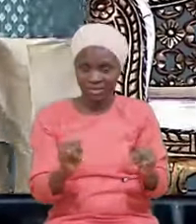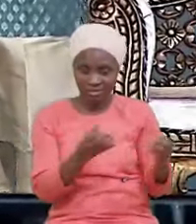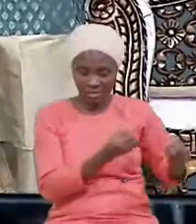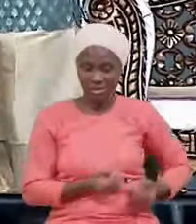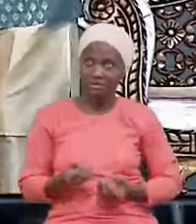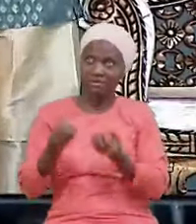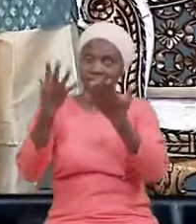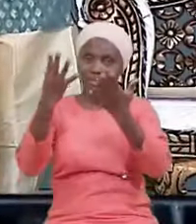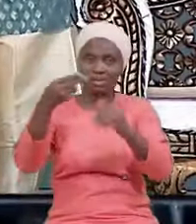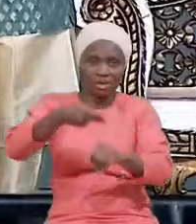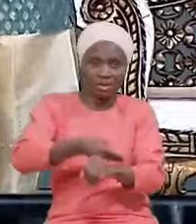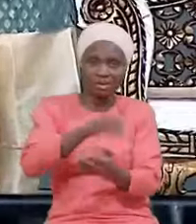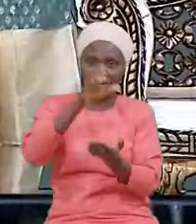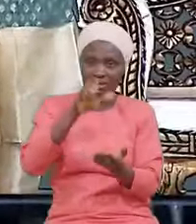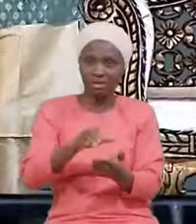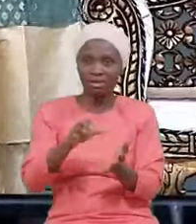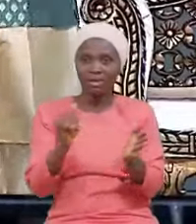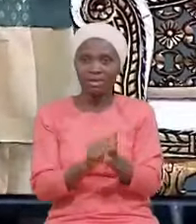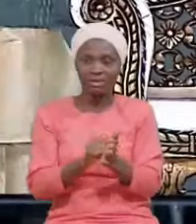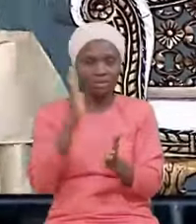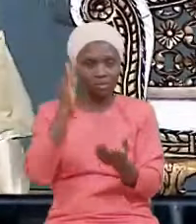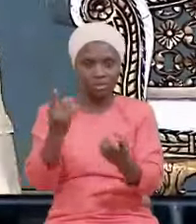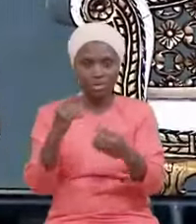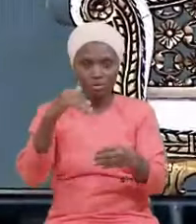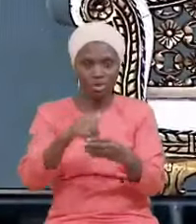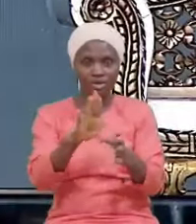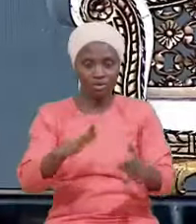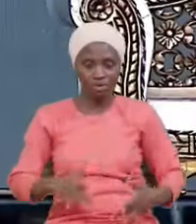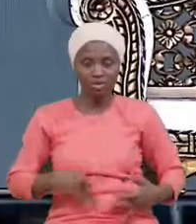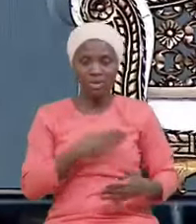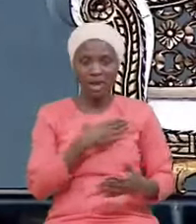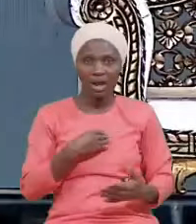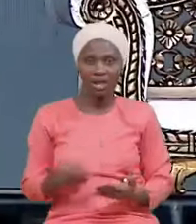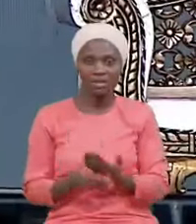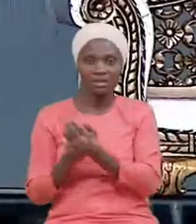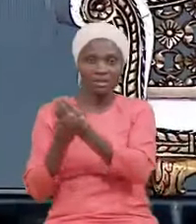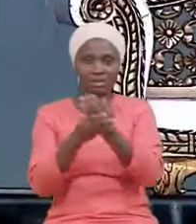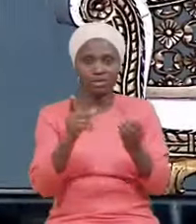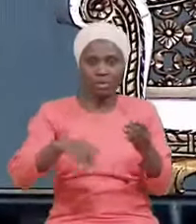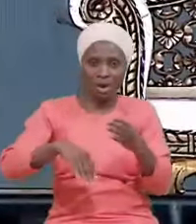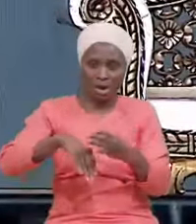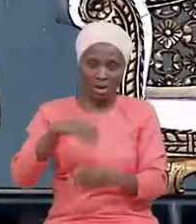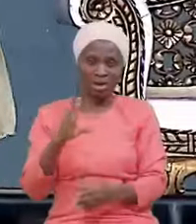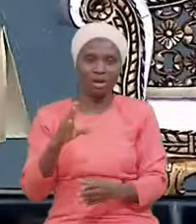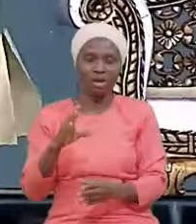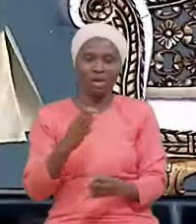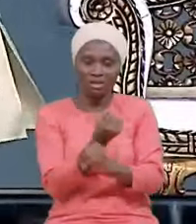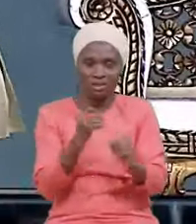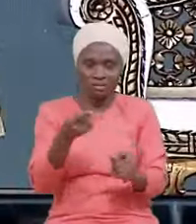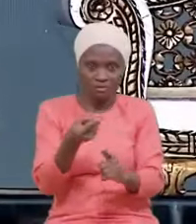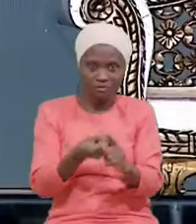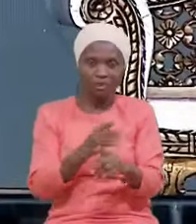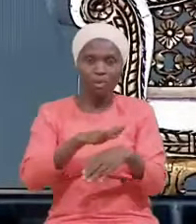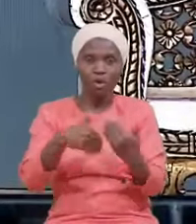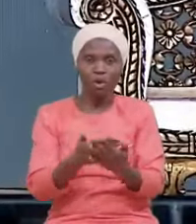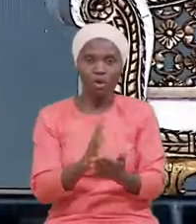ఆయనే త్యాగపు బలి అర్పణ గొర్రె పిల్ల. Come in your life and take you away and save you from all your sin.